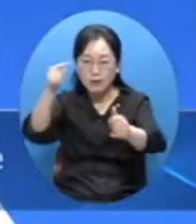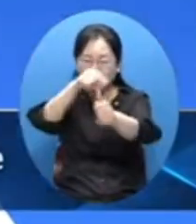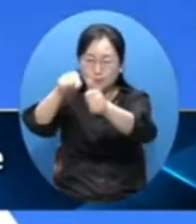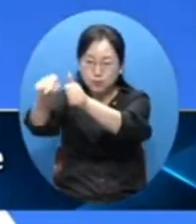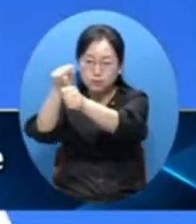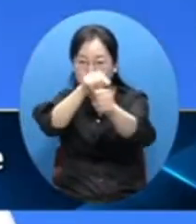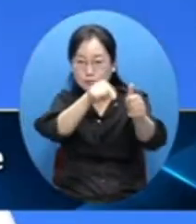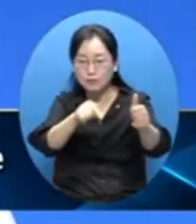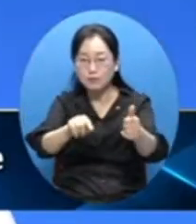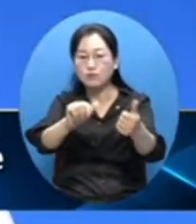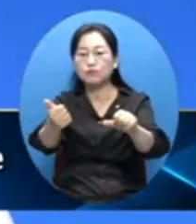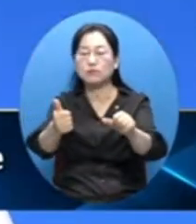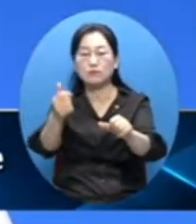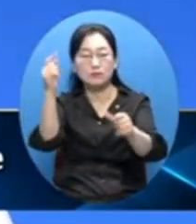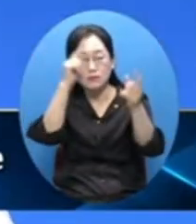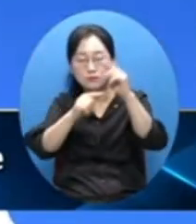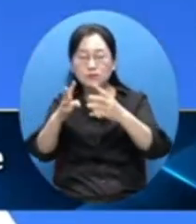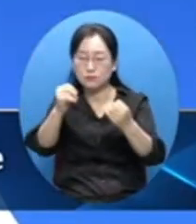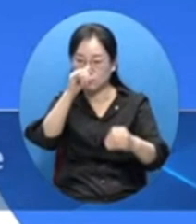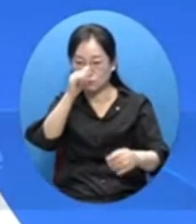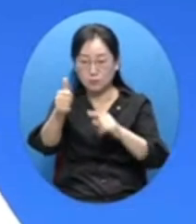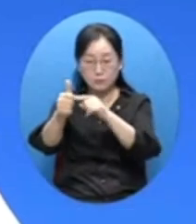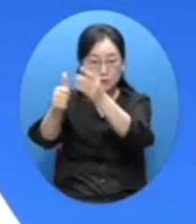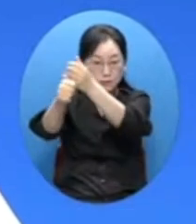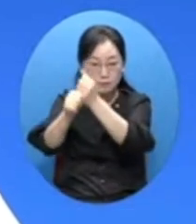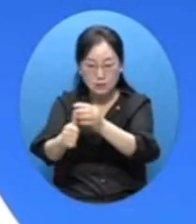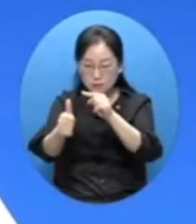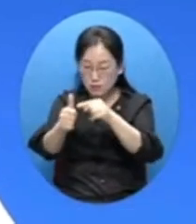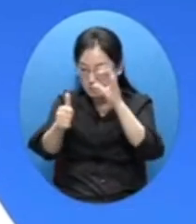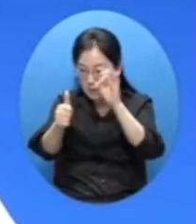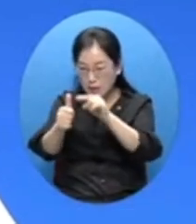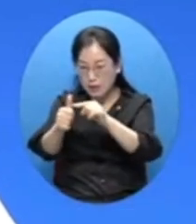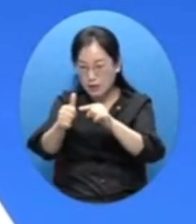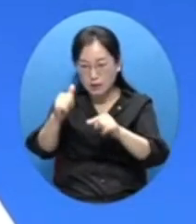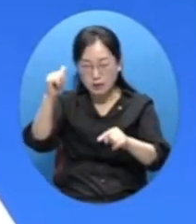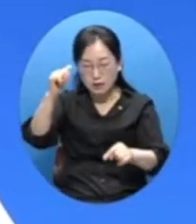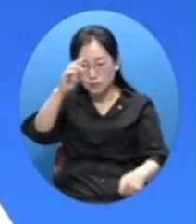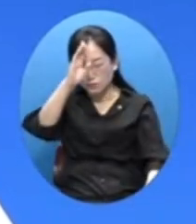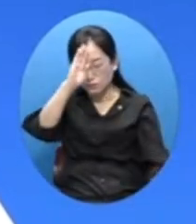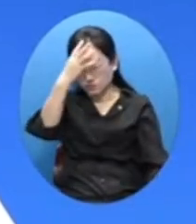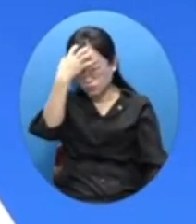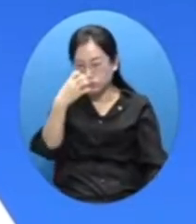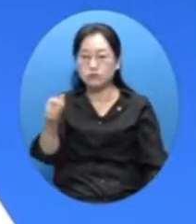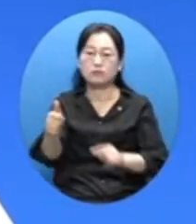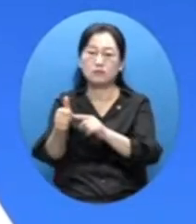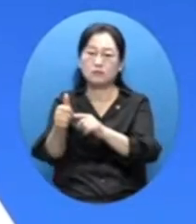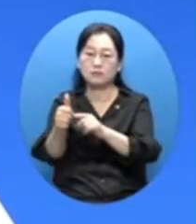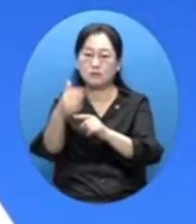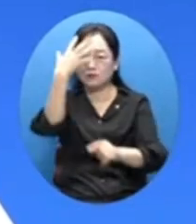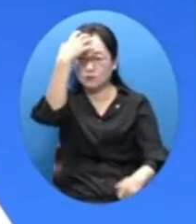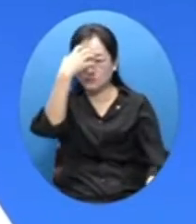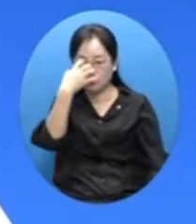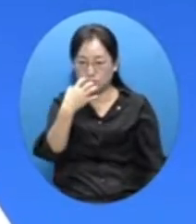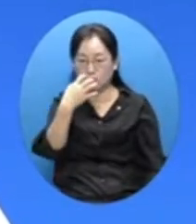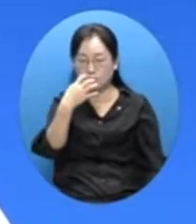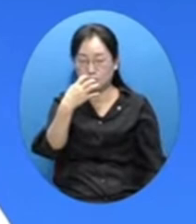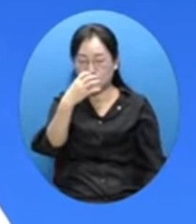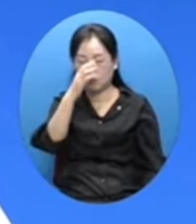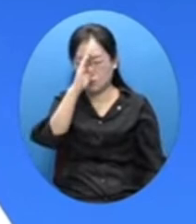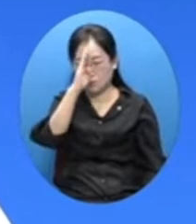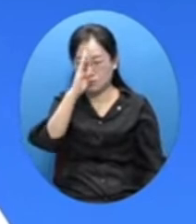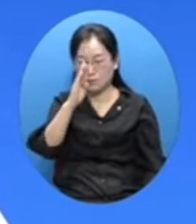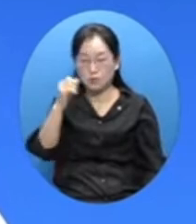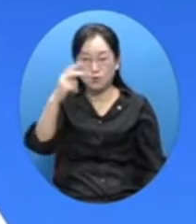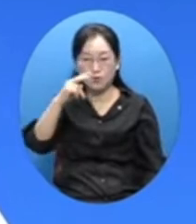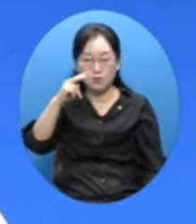조현병을 앓고 있었습니다. 지금 이 사회에 만연한 우울증,